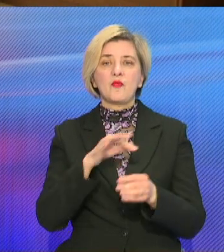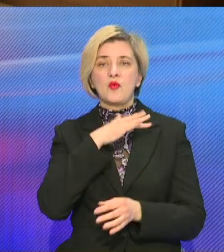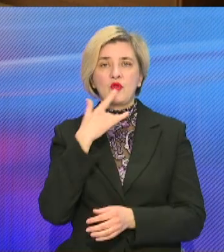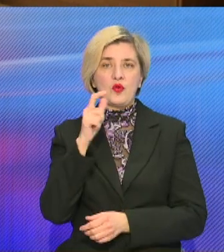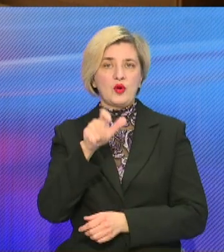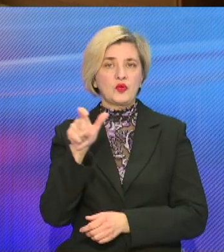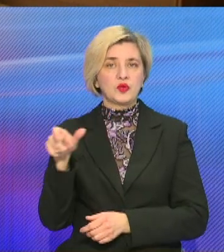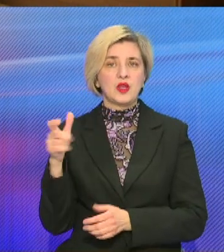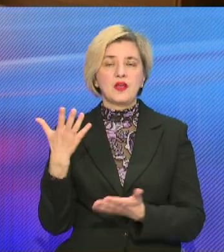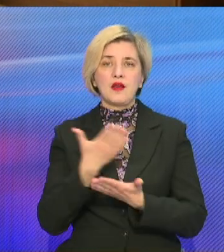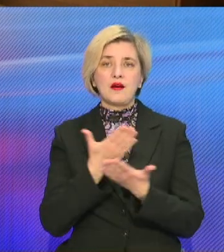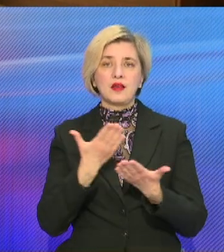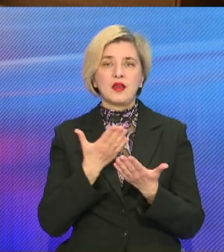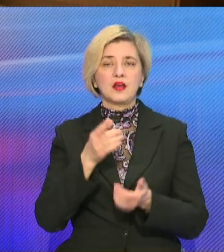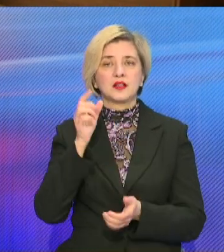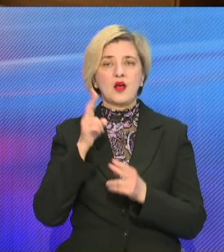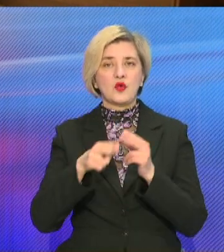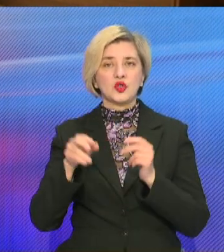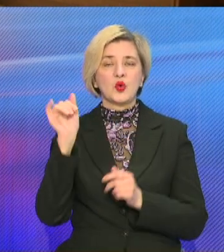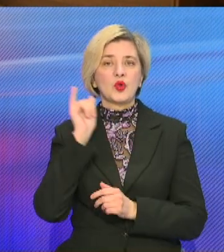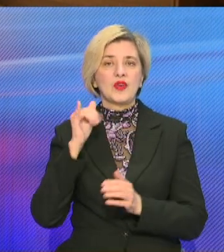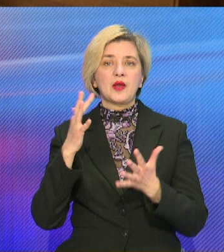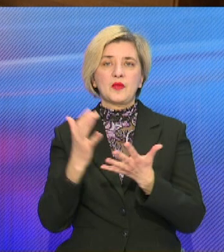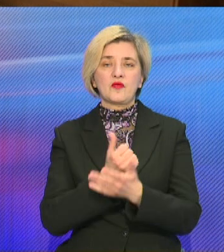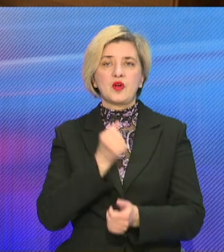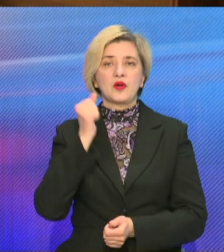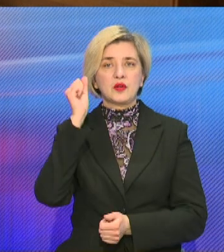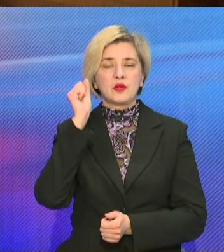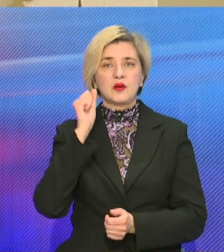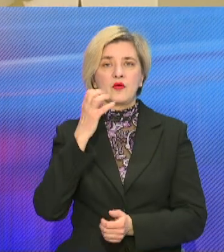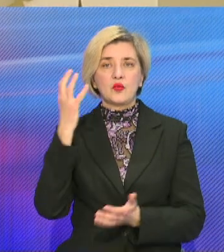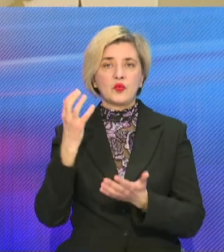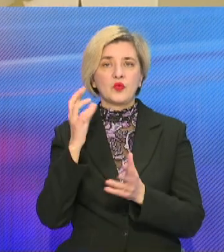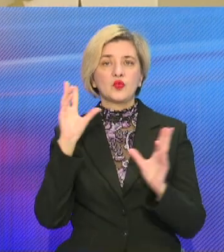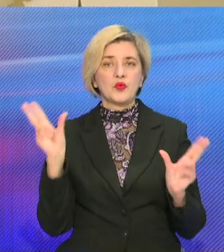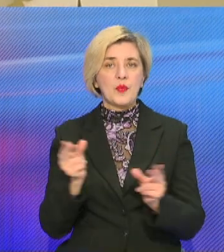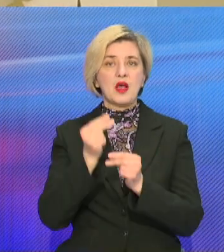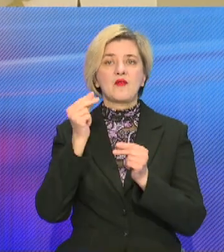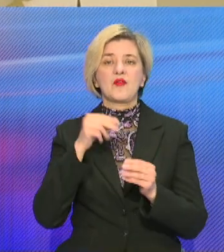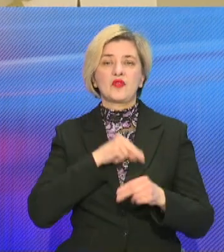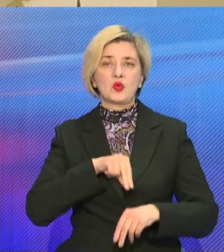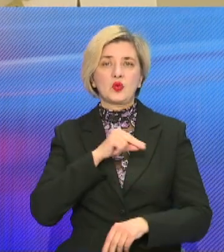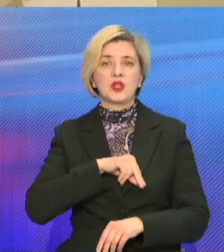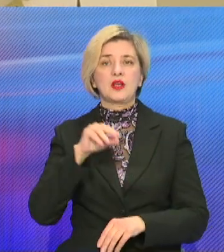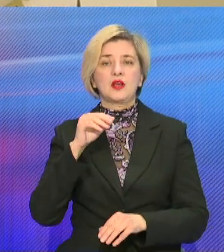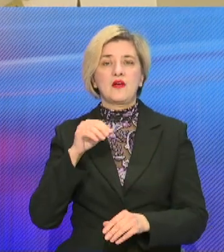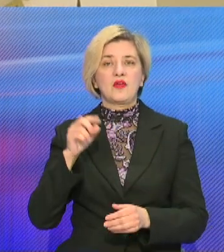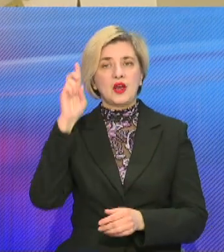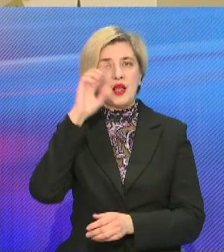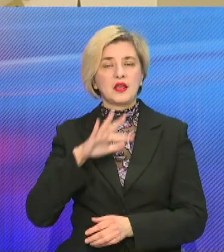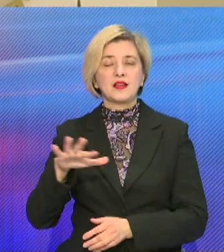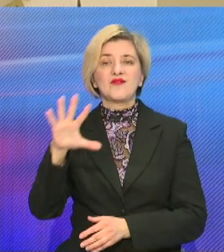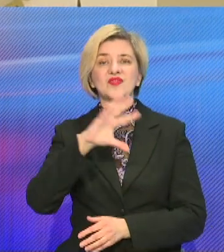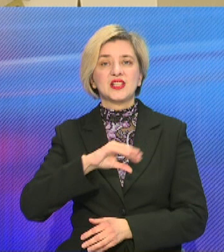час скончили Купаловський і досягнули значних поспіхів у працовній діяльності, громадському житті регіону і країни у цілому.